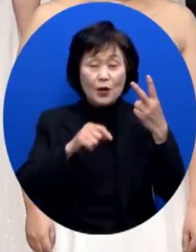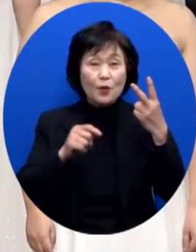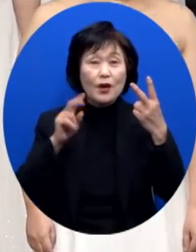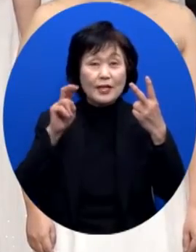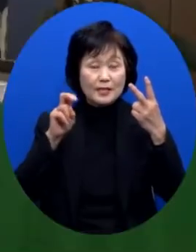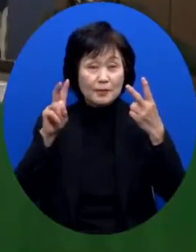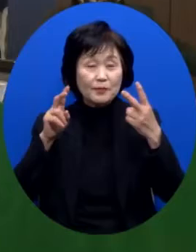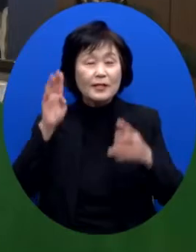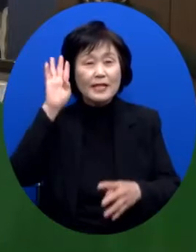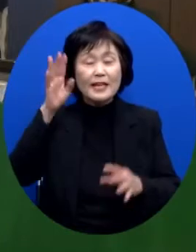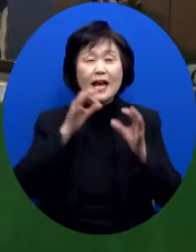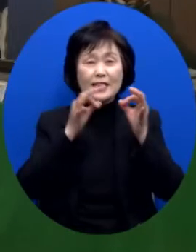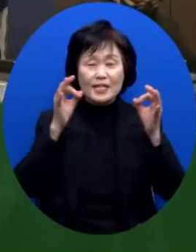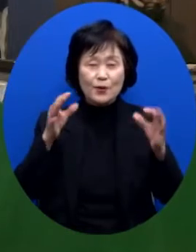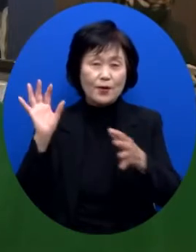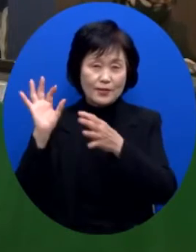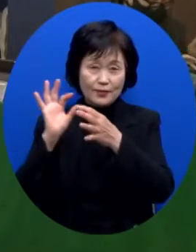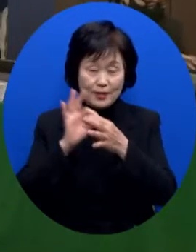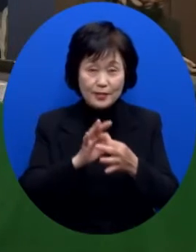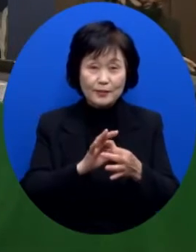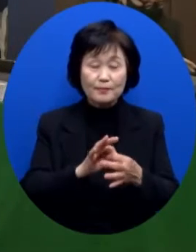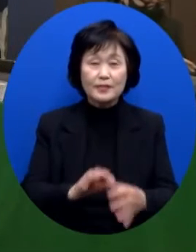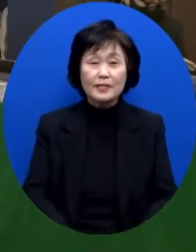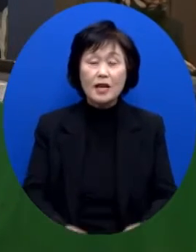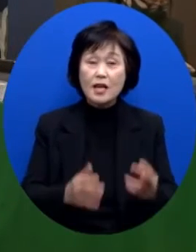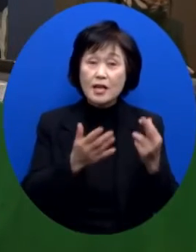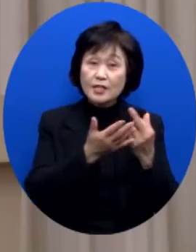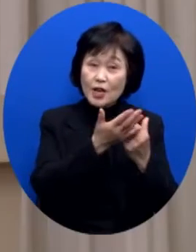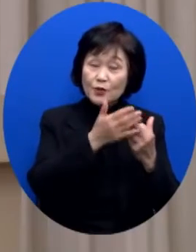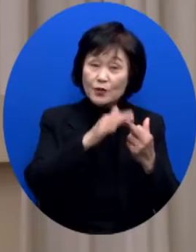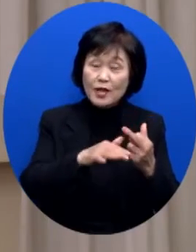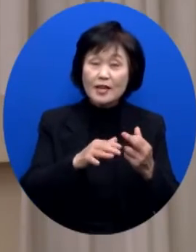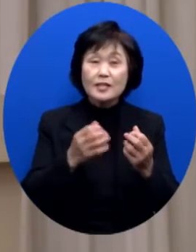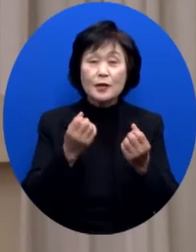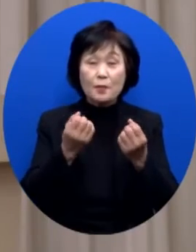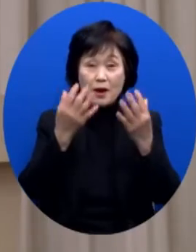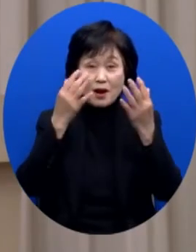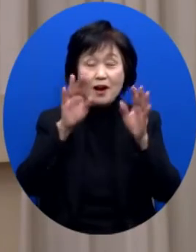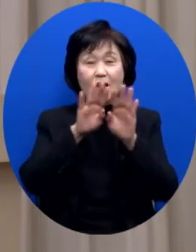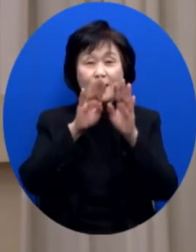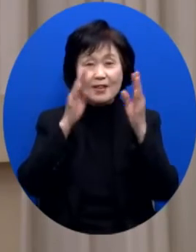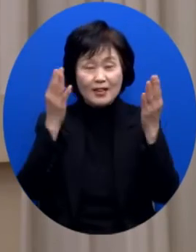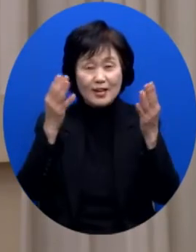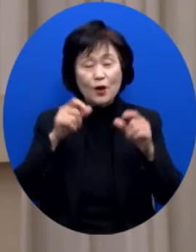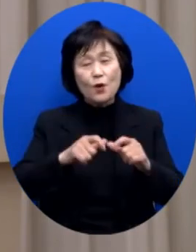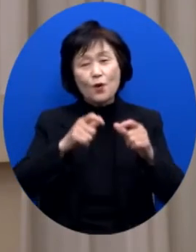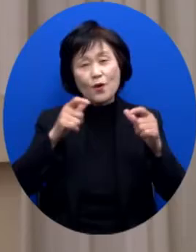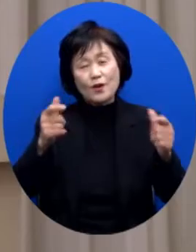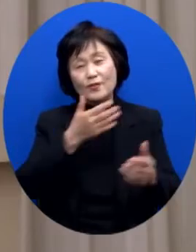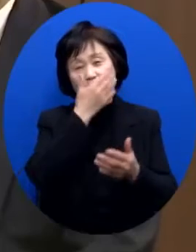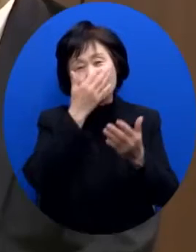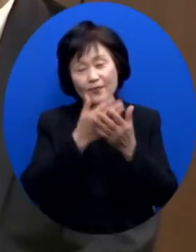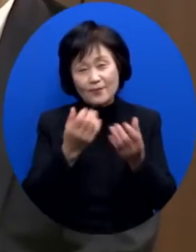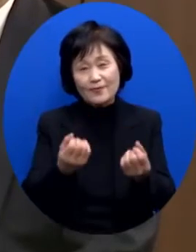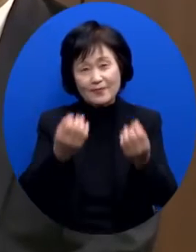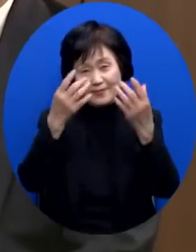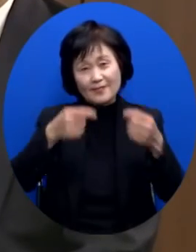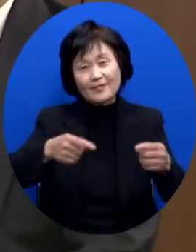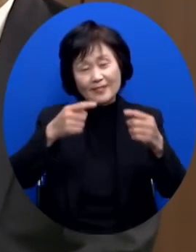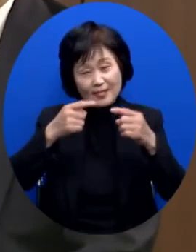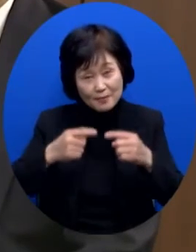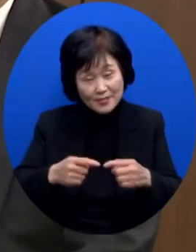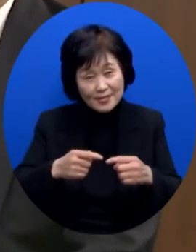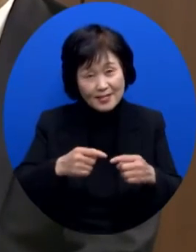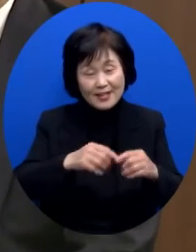진행됐습니다 주최측은 제주도에서 공역 문화가 공유되고 확산하는 귀한 행사에 참석한 단체의